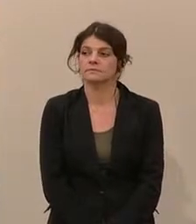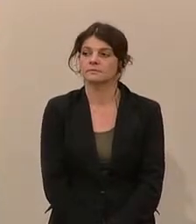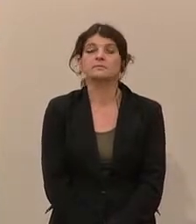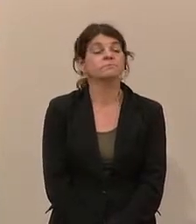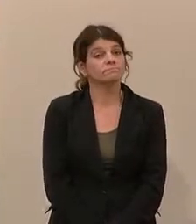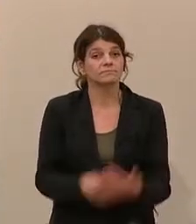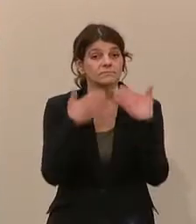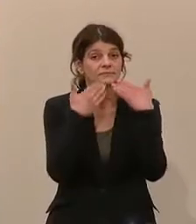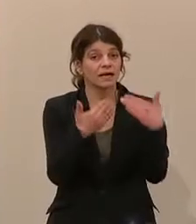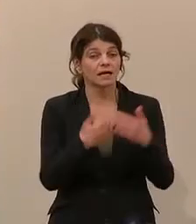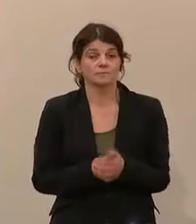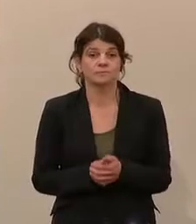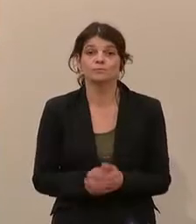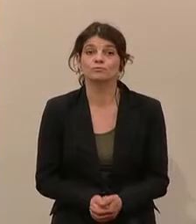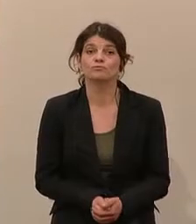Danke.